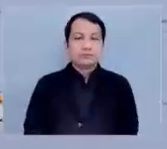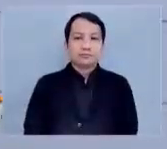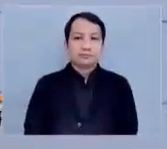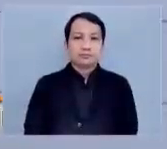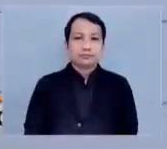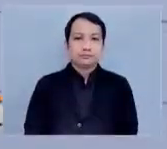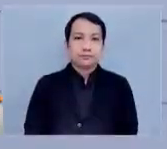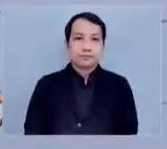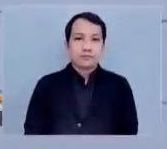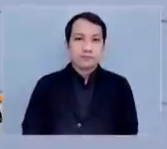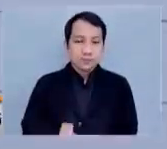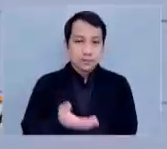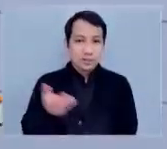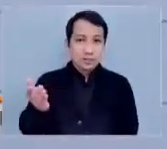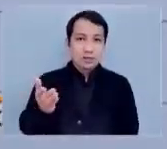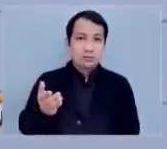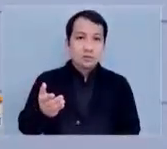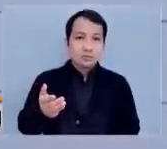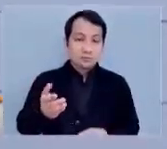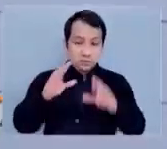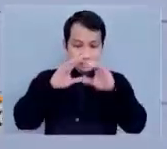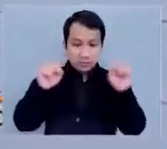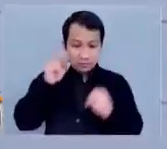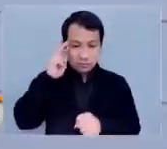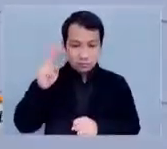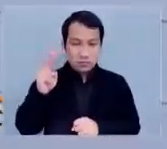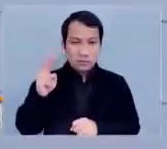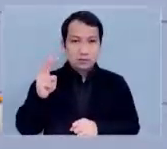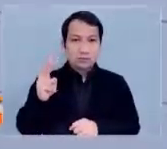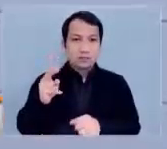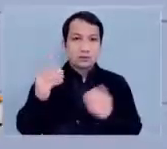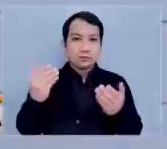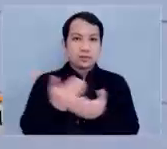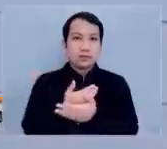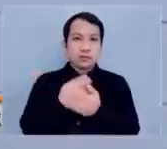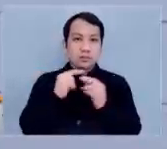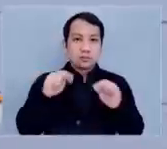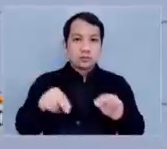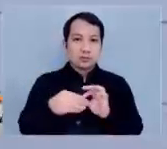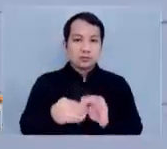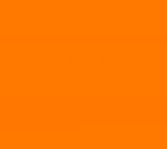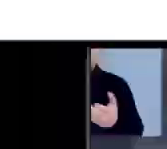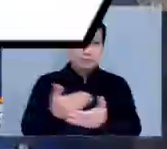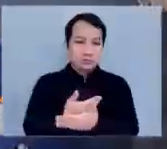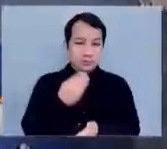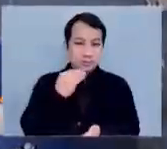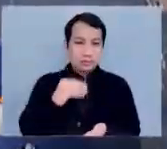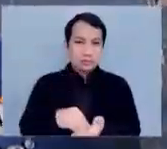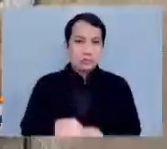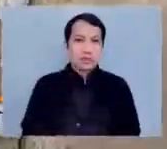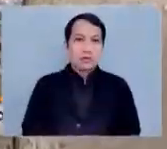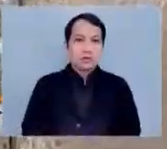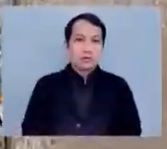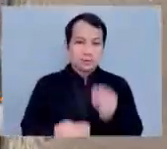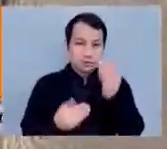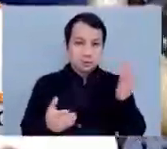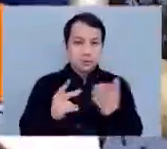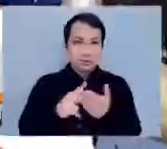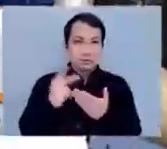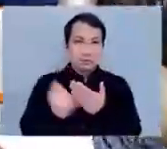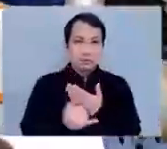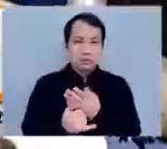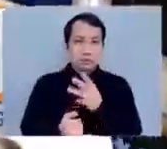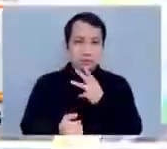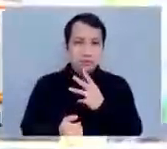Binida ni Pangulong Bongbong Marcos ang anyay tagumpay ng pamahalaan sa kanyang New Year's message. Kasama rito ang mga proyekto sa patubig at